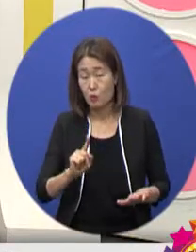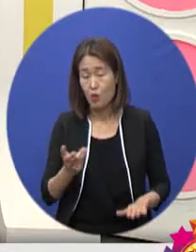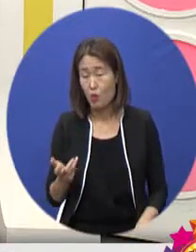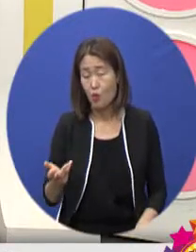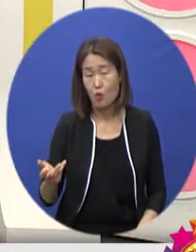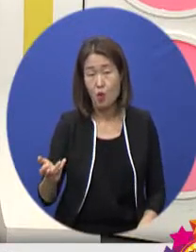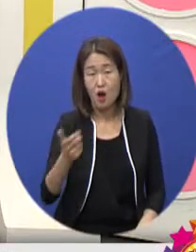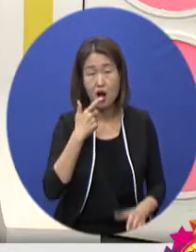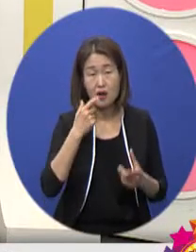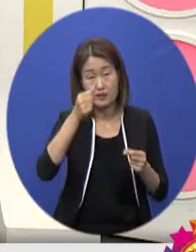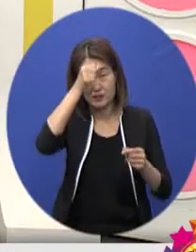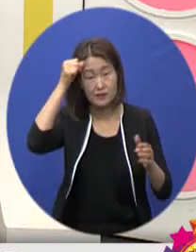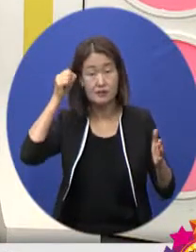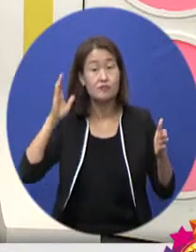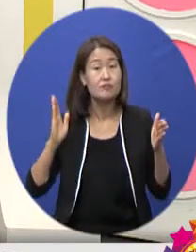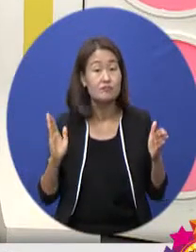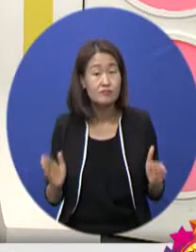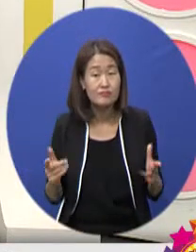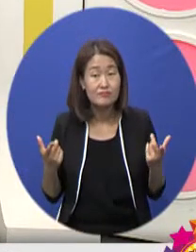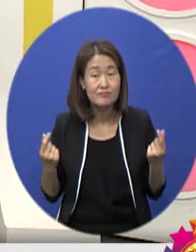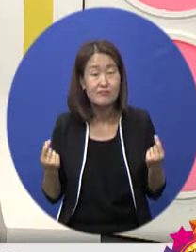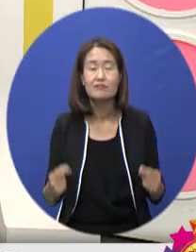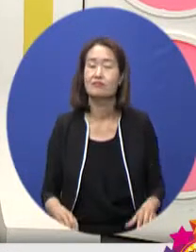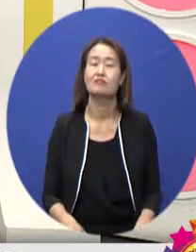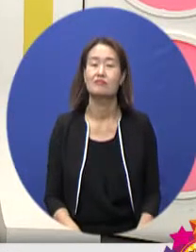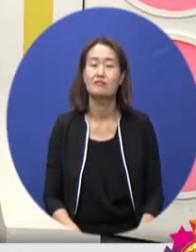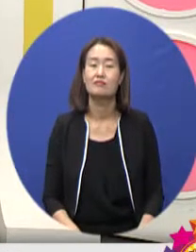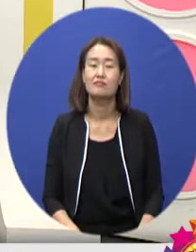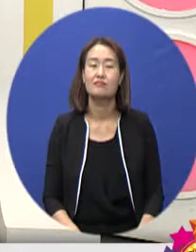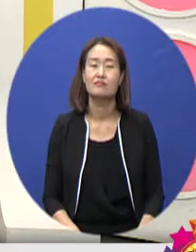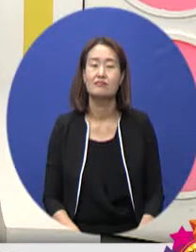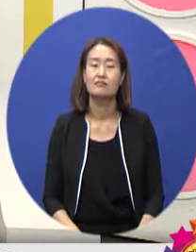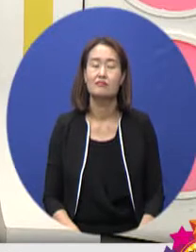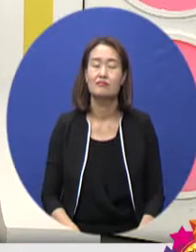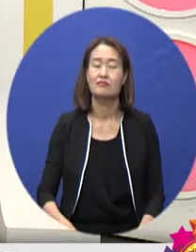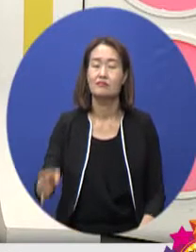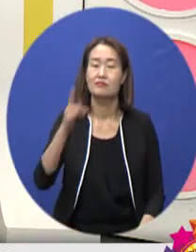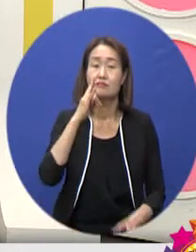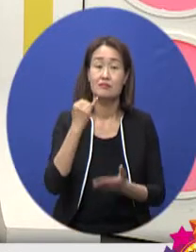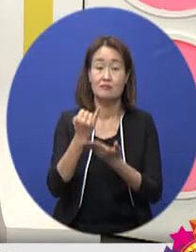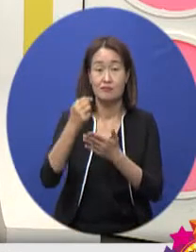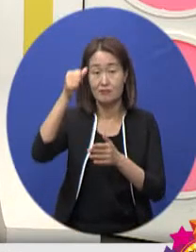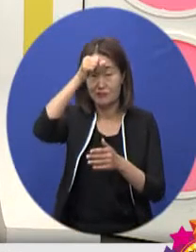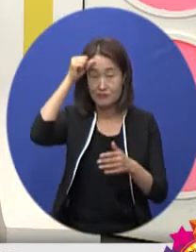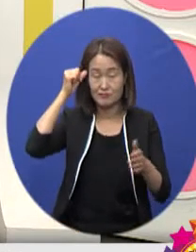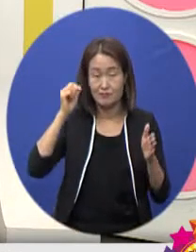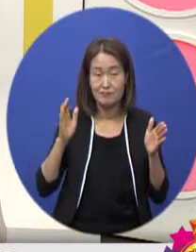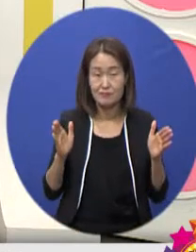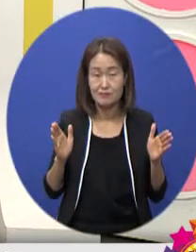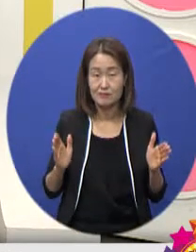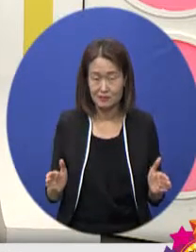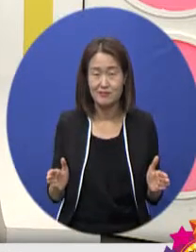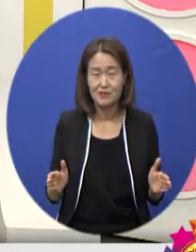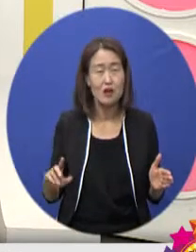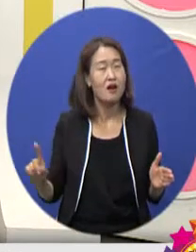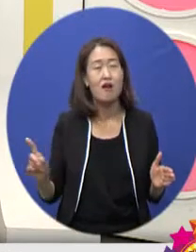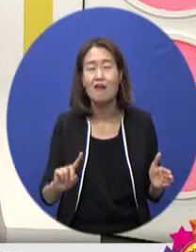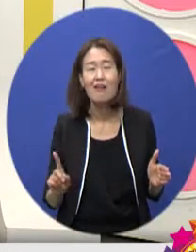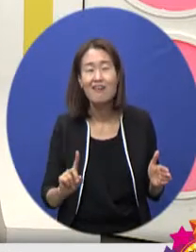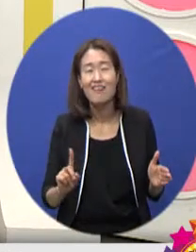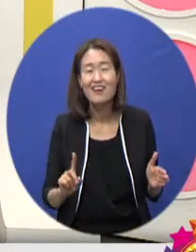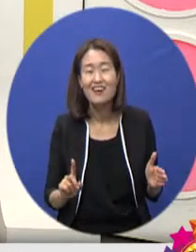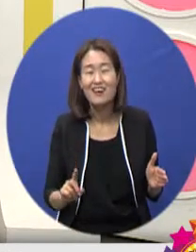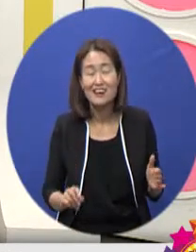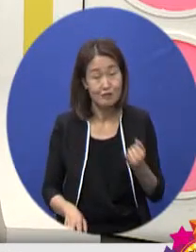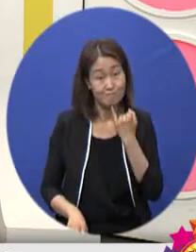같은 인생 신청하셨잖아요. 네. 그냥 어머니의 인생은 어떠셨던 것